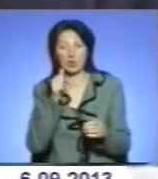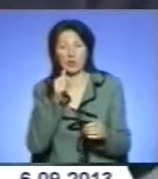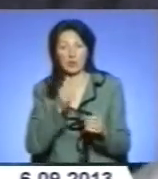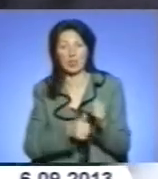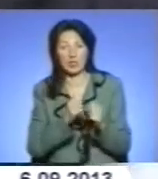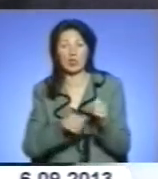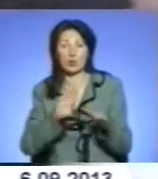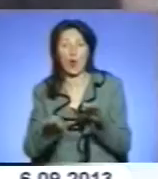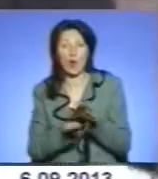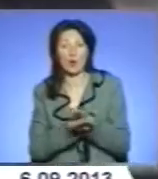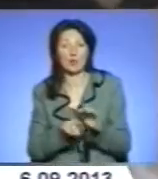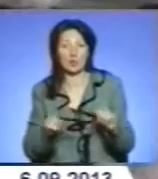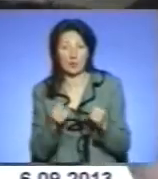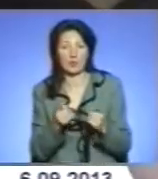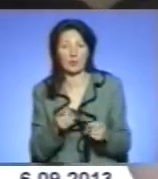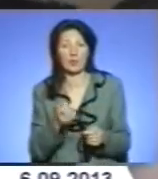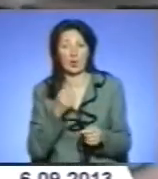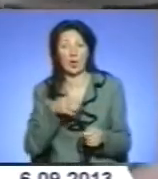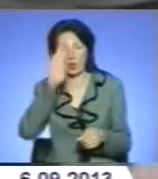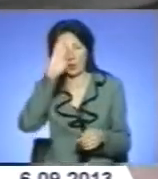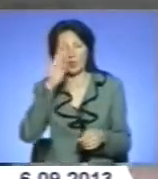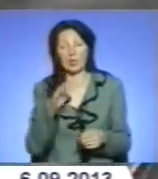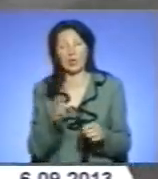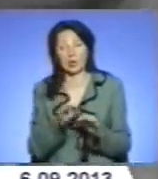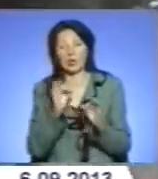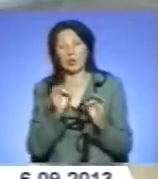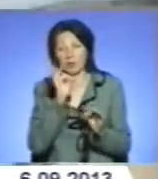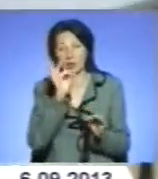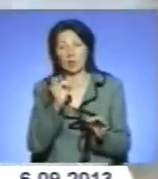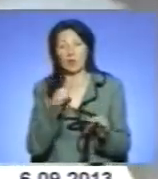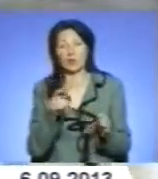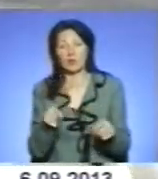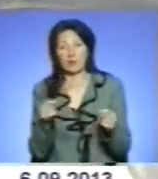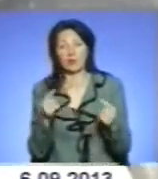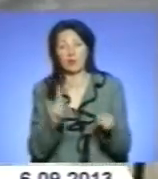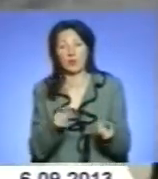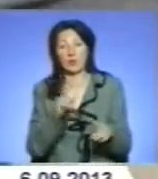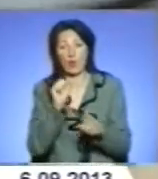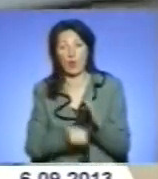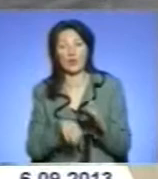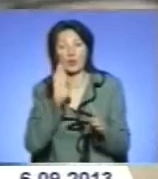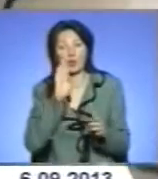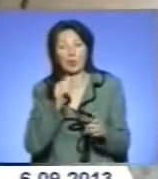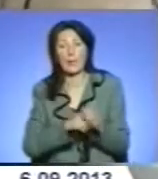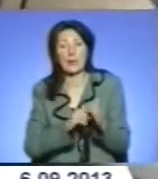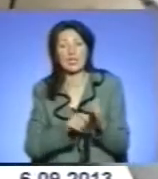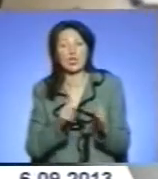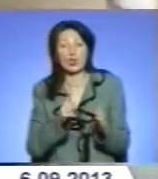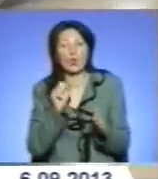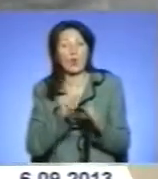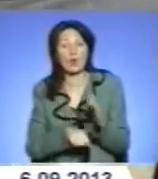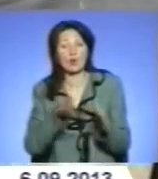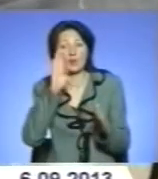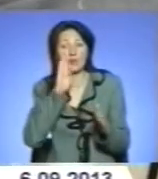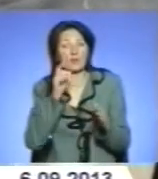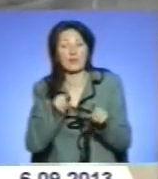слідчого експерименту підозрюваний підтвердив свою причетність до вбивства кременчанки. Щоправда, причин, чому позбавив життя людини, назвати так і не